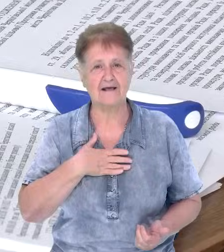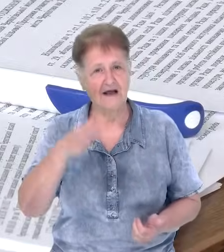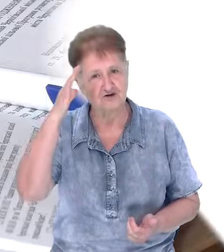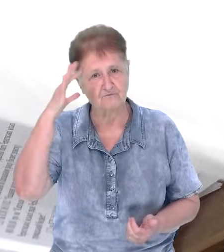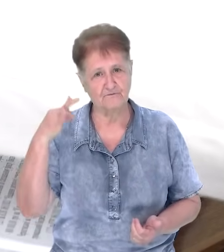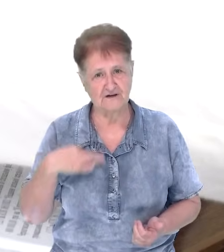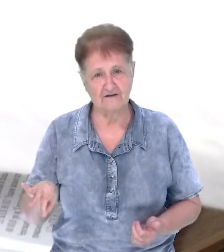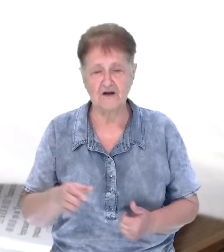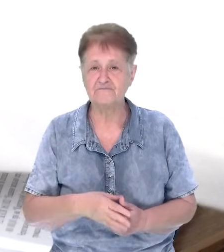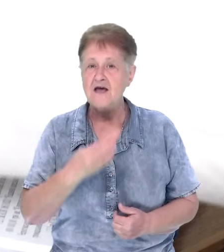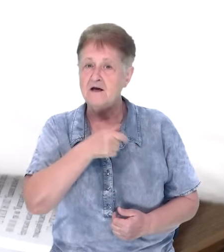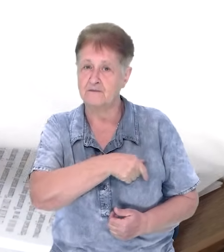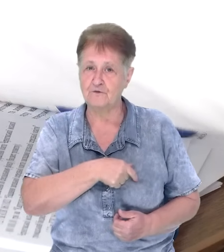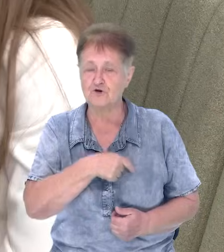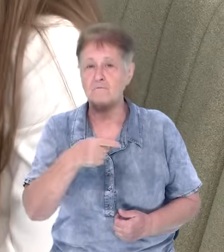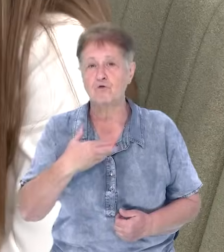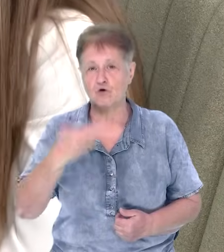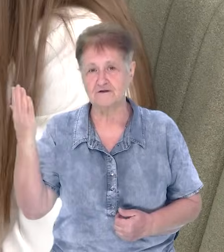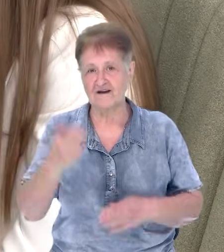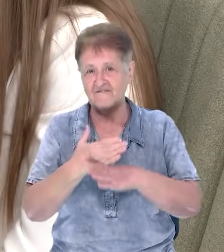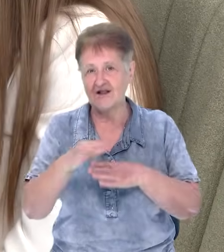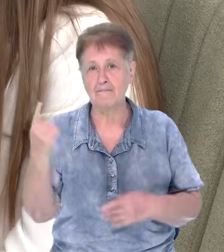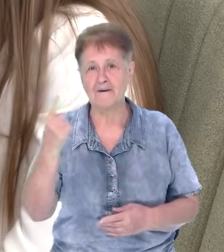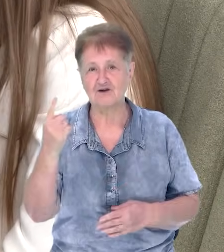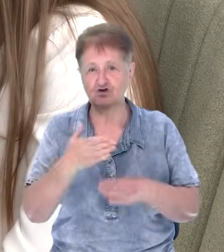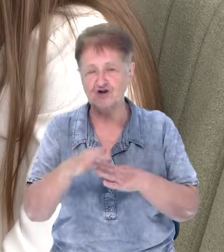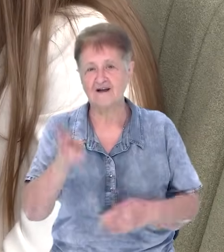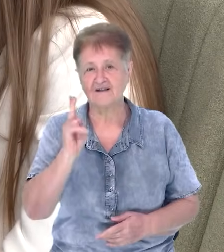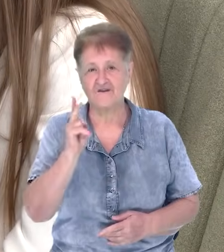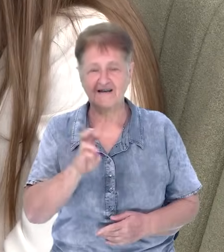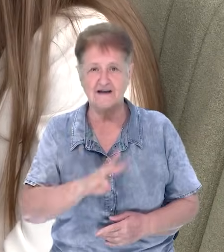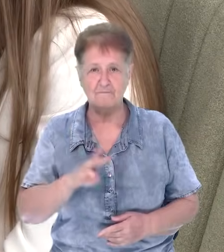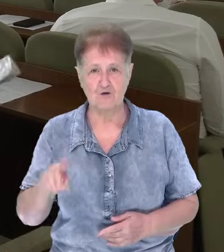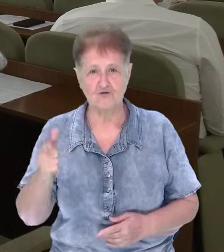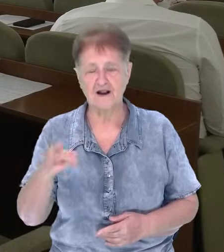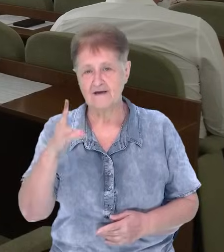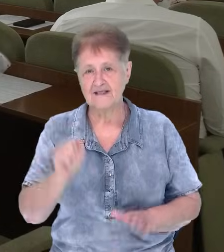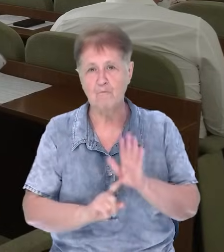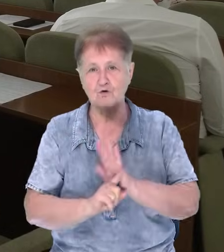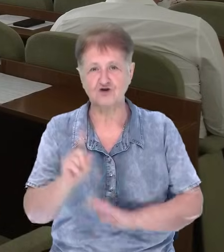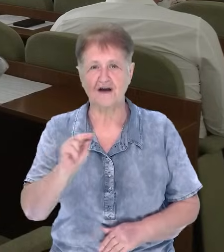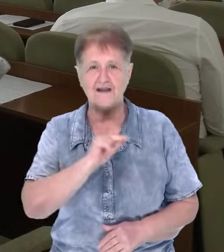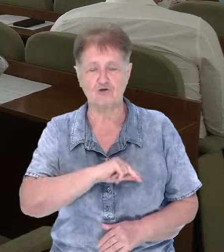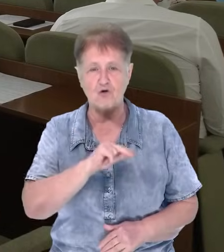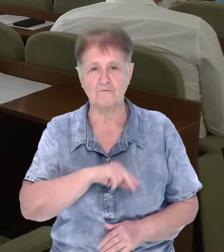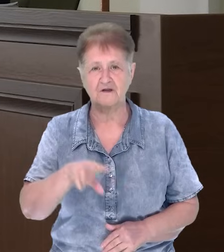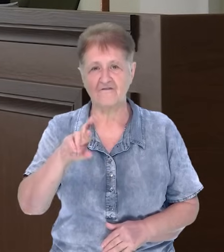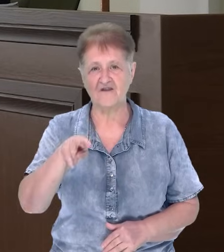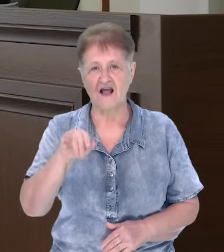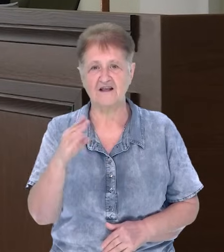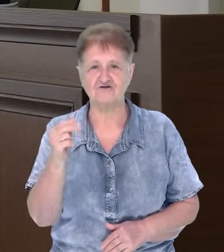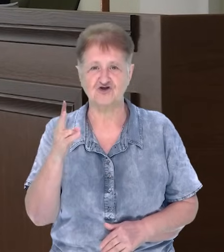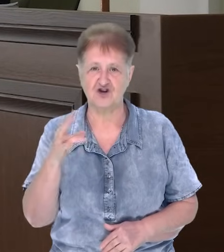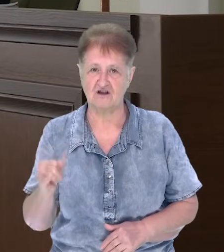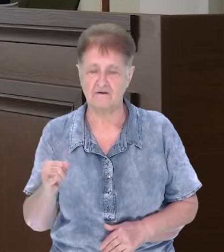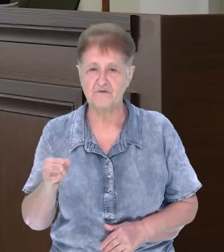хлопцям? Депутати проголосували за виділення першої частини – 20 мільйонів гривень на початок робіт у Ялівщині.